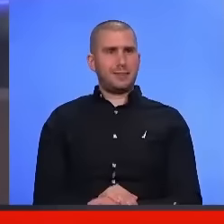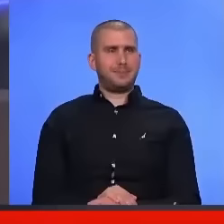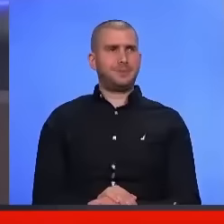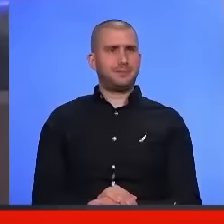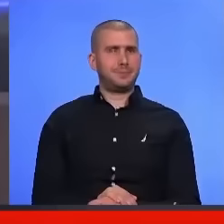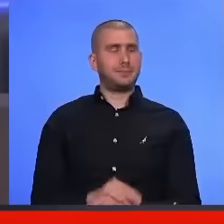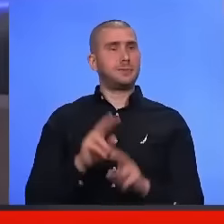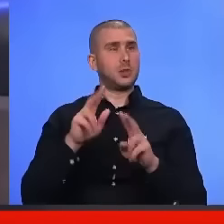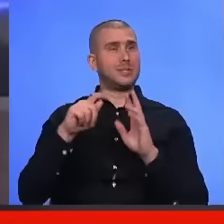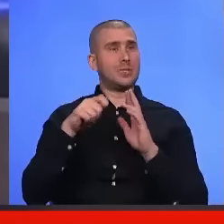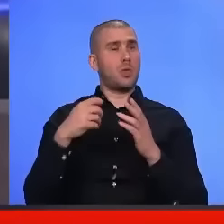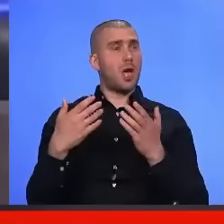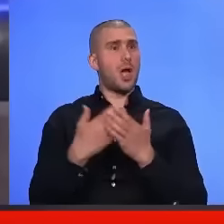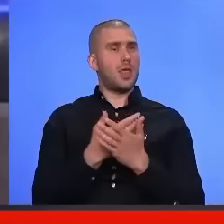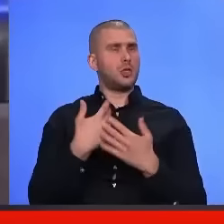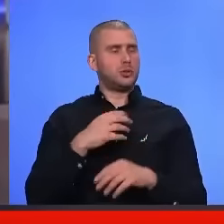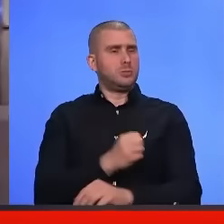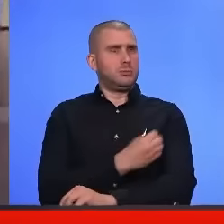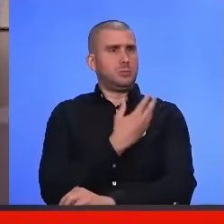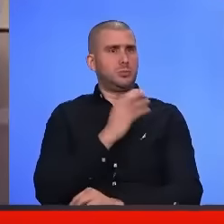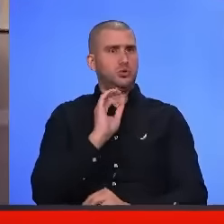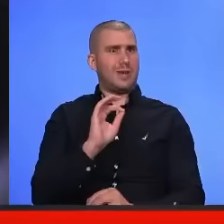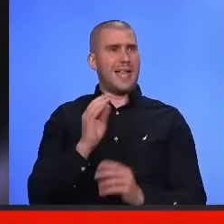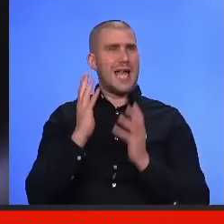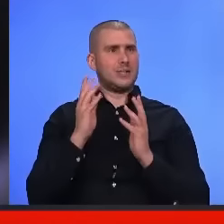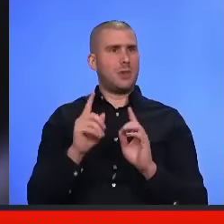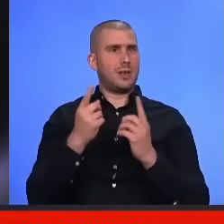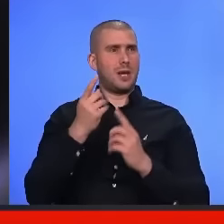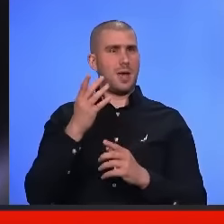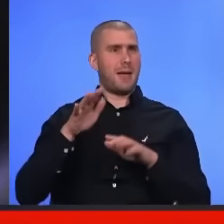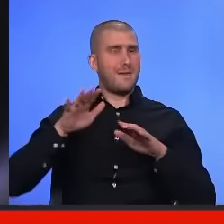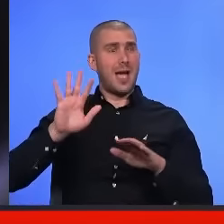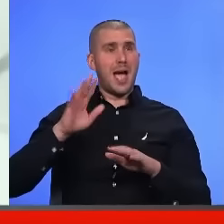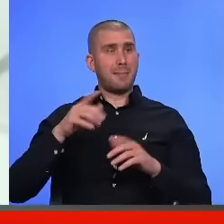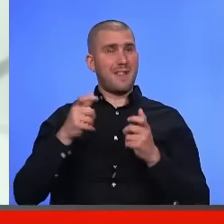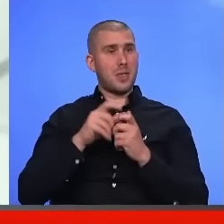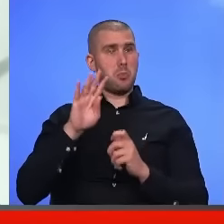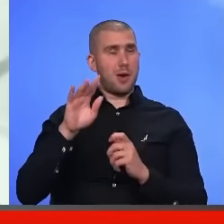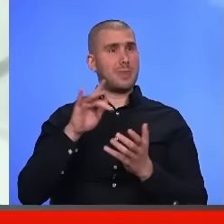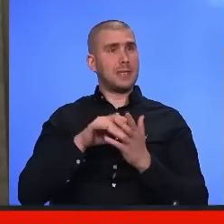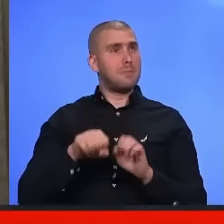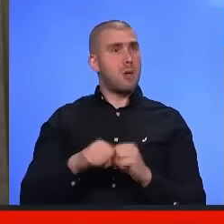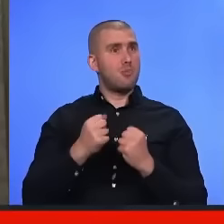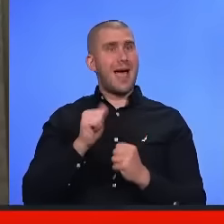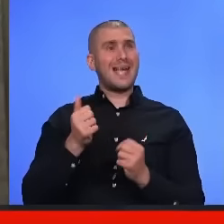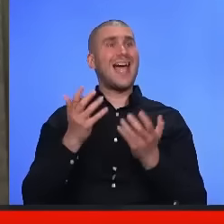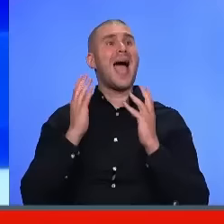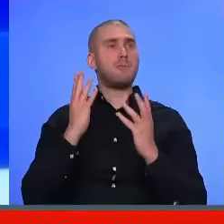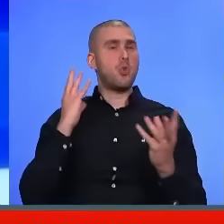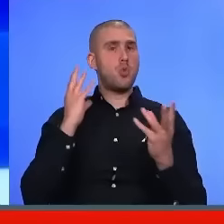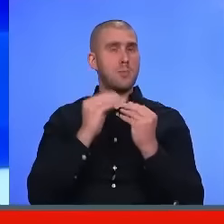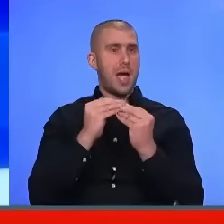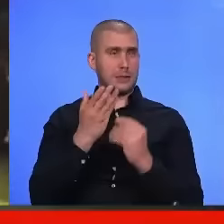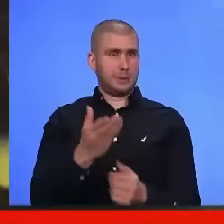And we have that chilling new video of the mid-air disaster. האם בואינג נמצאת במשבר החמור ביותר שלה